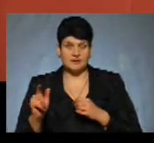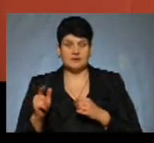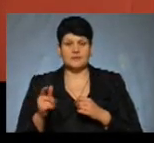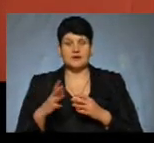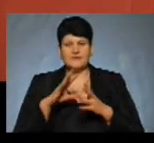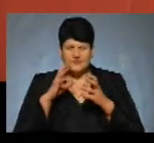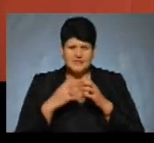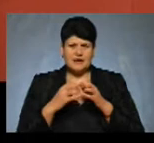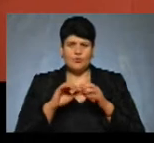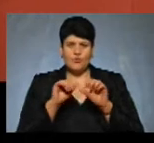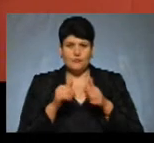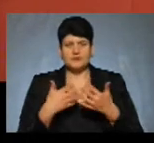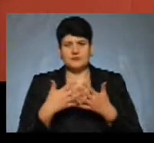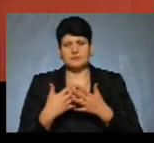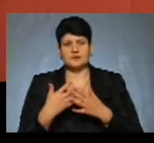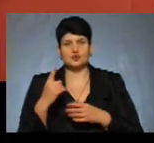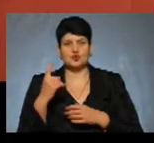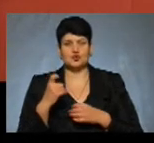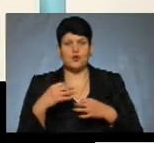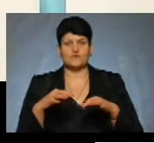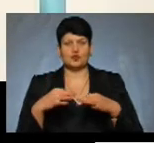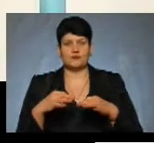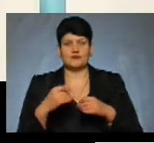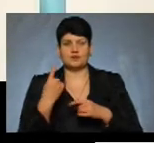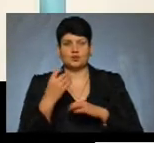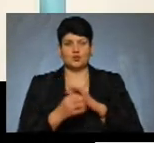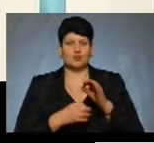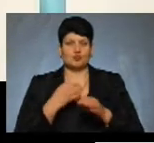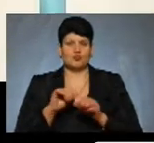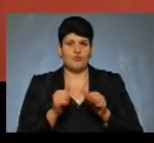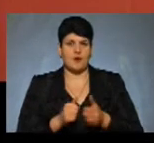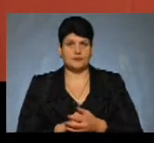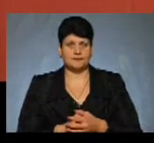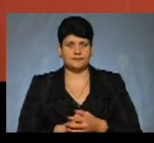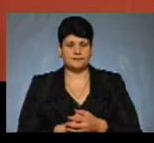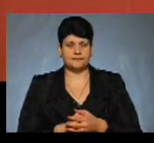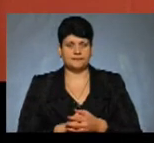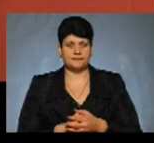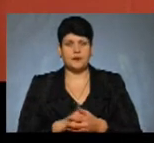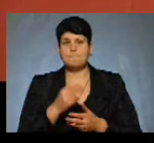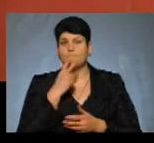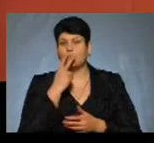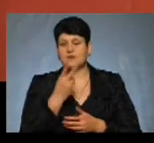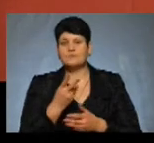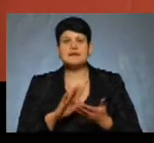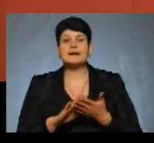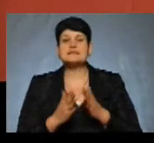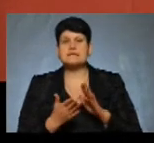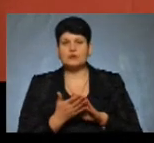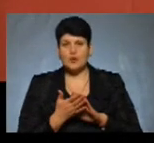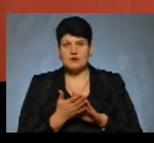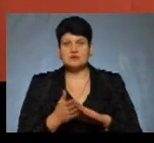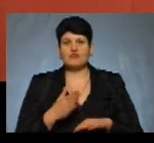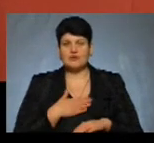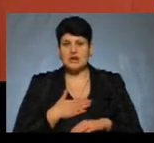митниці, в середньому оформляється вже порядка 100 автомобілів за добу. Ну, власне, подивимося, яка ситуація в